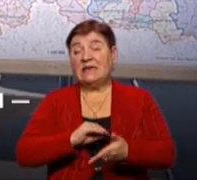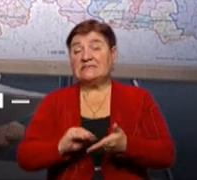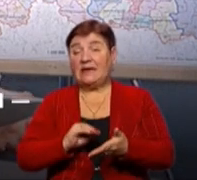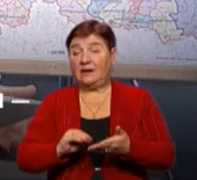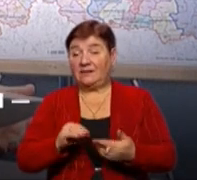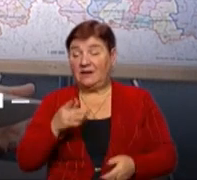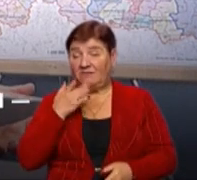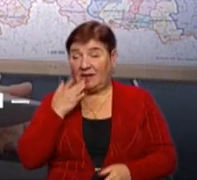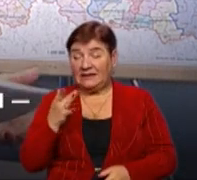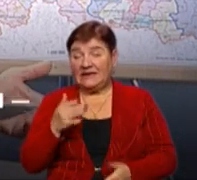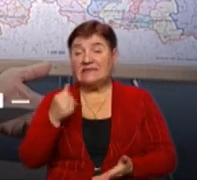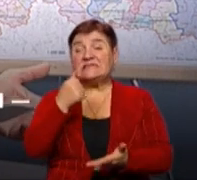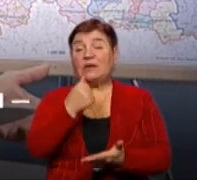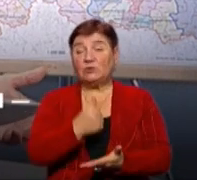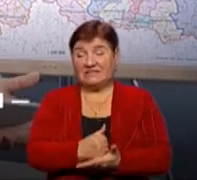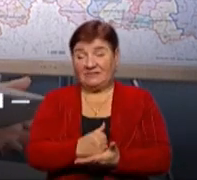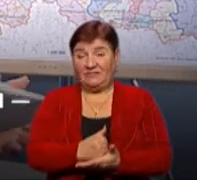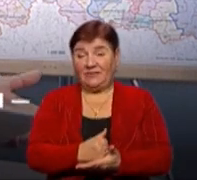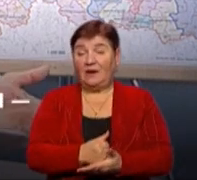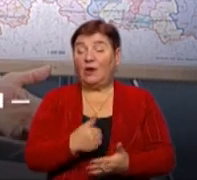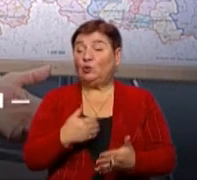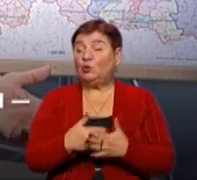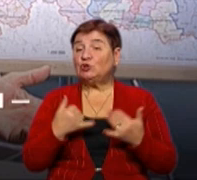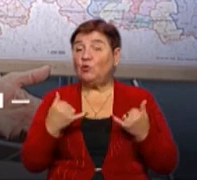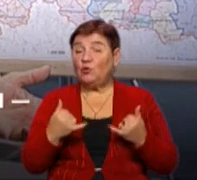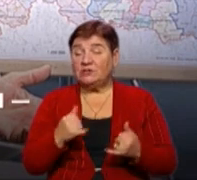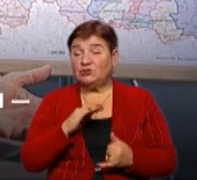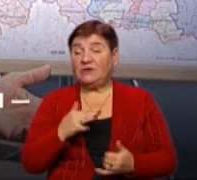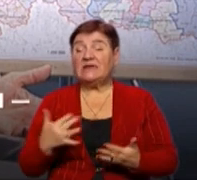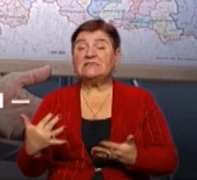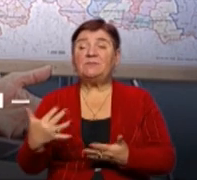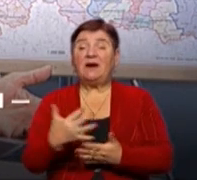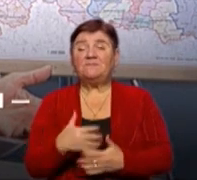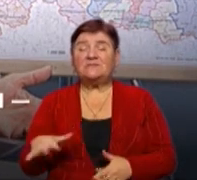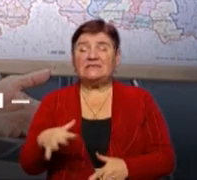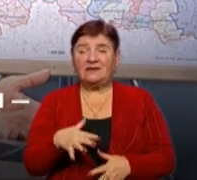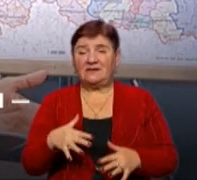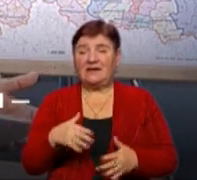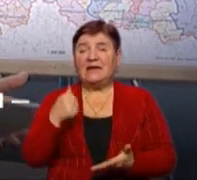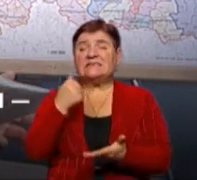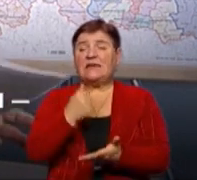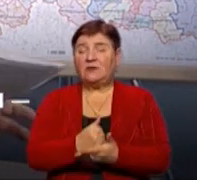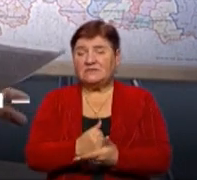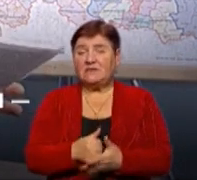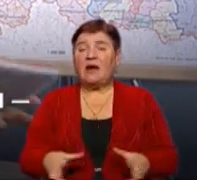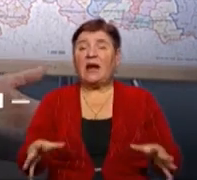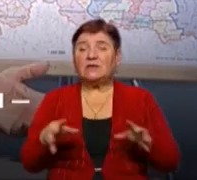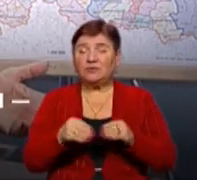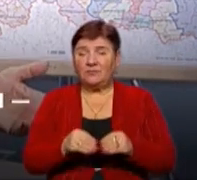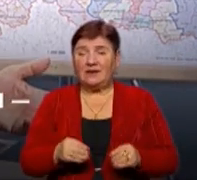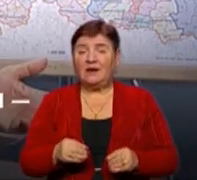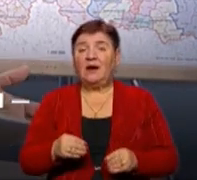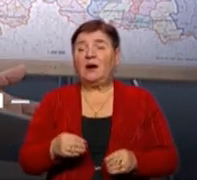секретарів рад і старост сіл. До сьогоднішнього дня ніхто жодного разу не збирав разом всіх старост сіл і не збирав разом